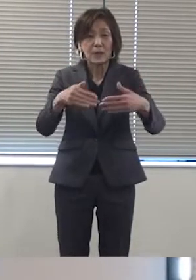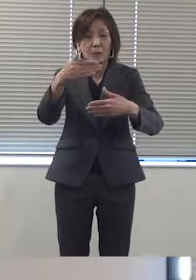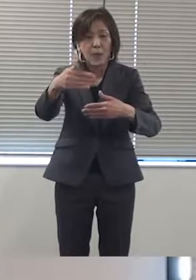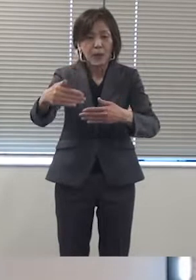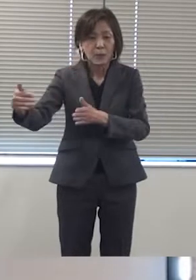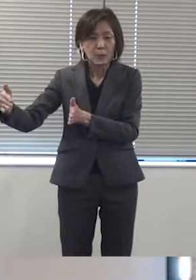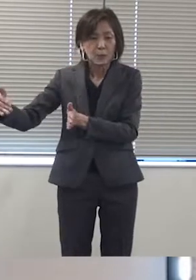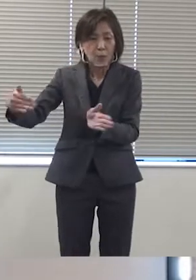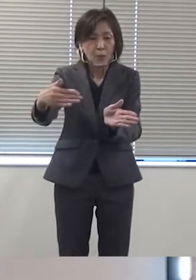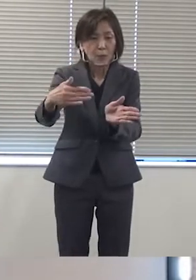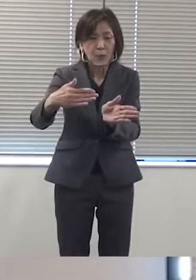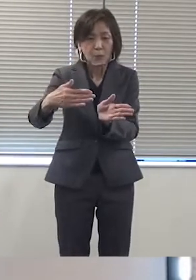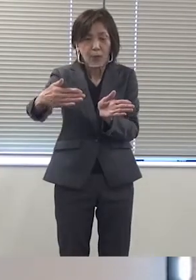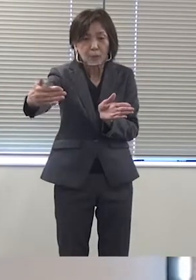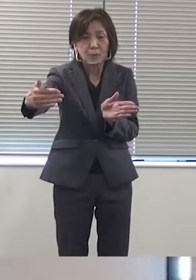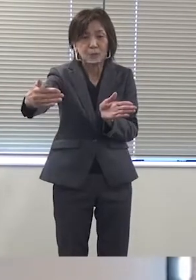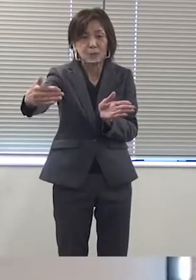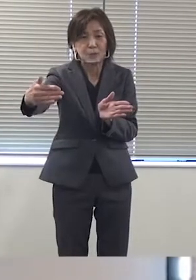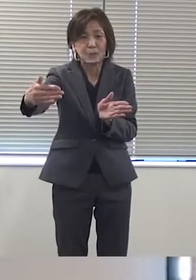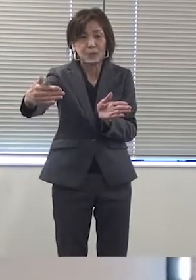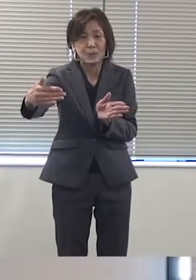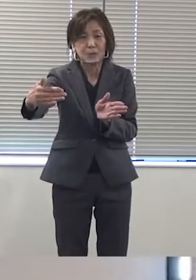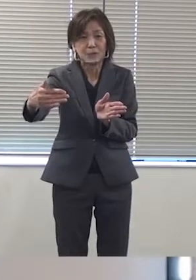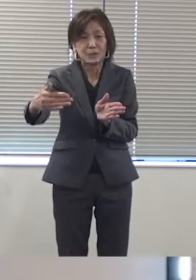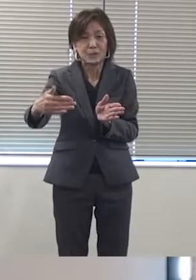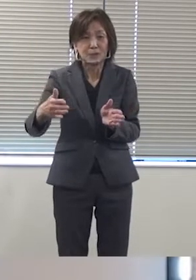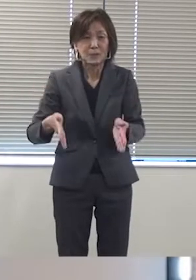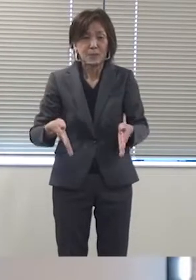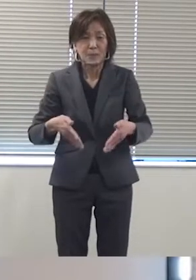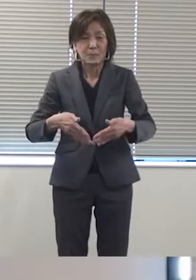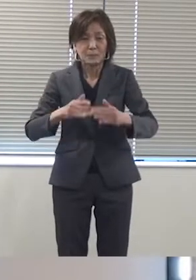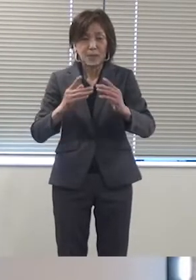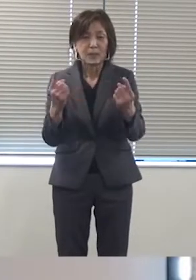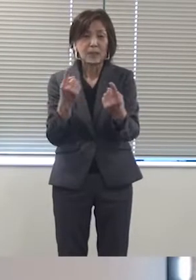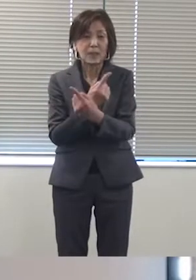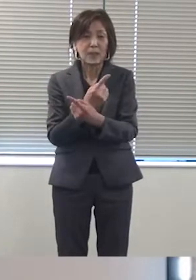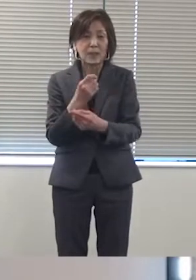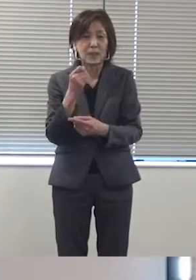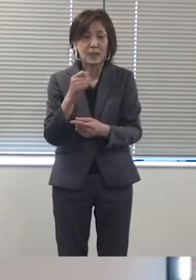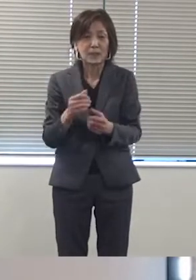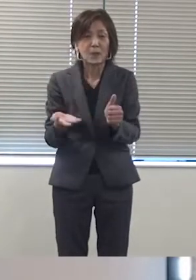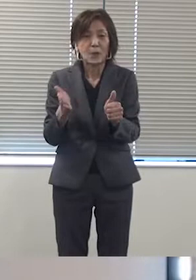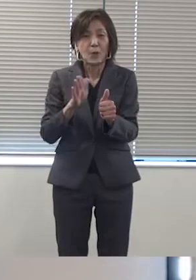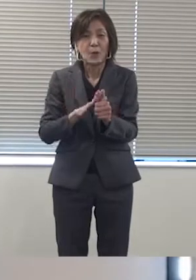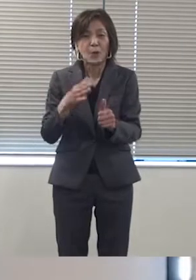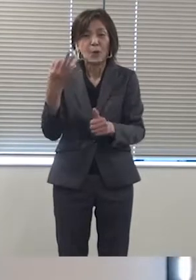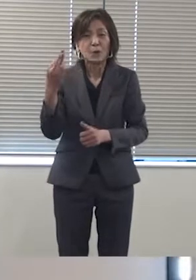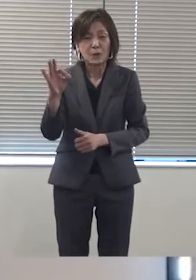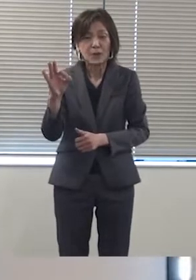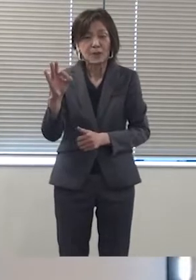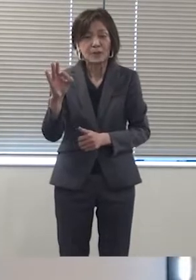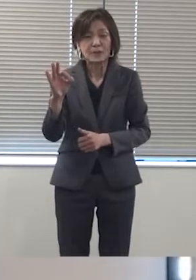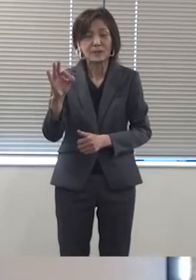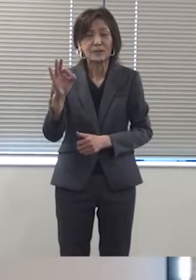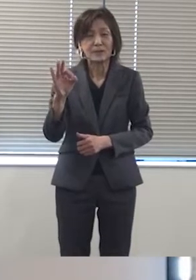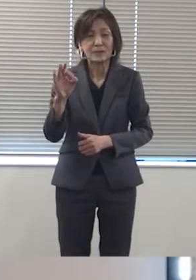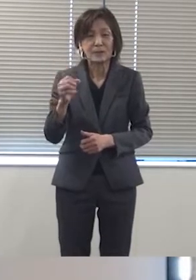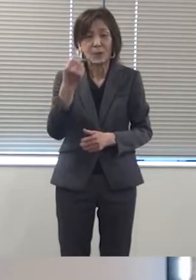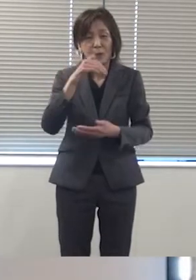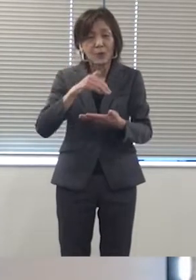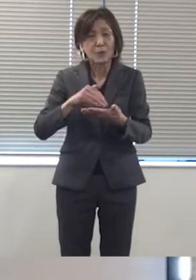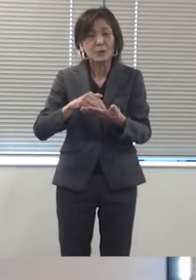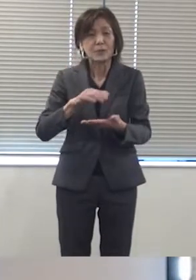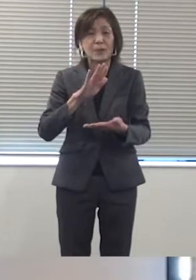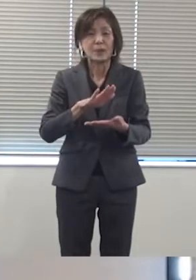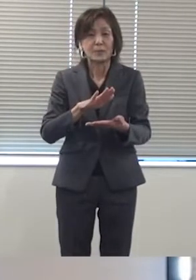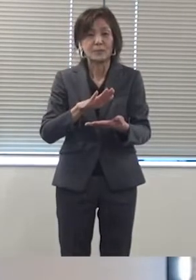えの補助金に、補助金を予算化をしております。あと、牛追いの福祉園、これは割と大きい保育園です